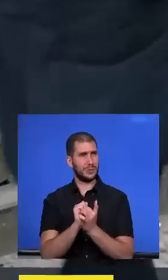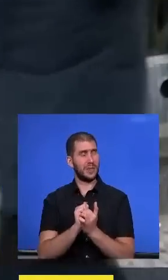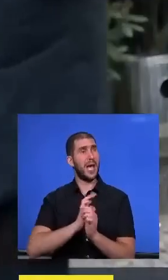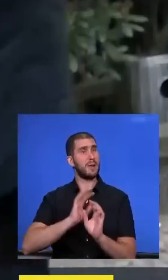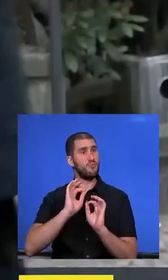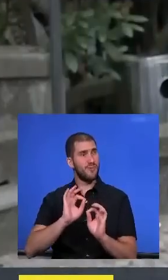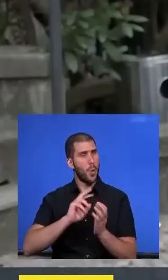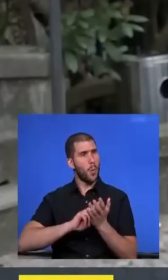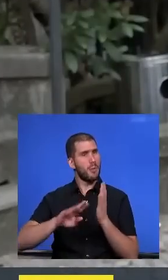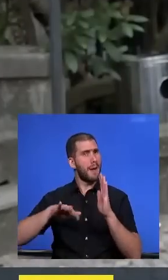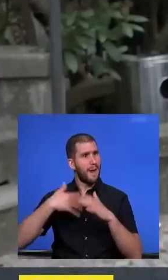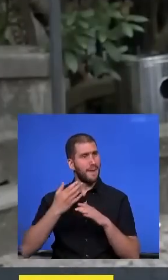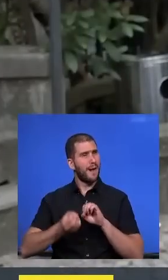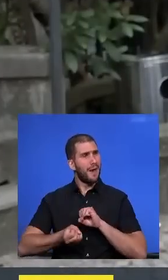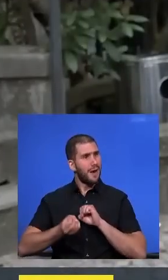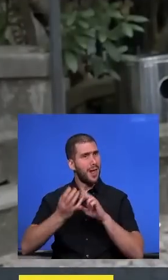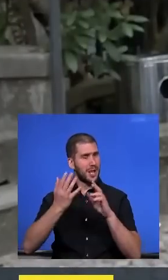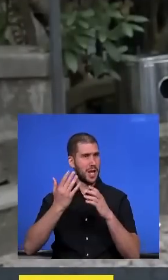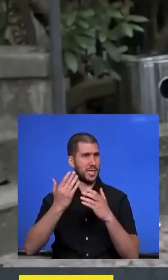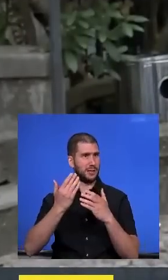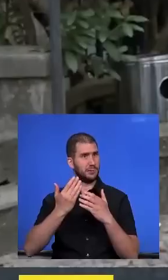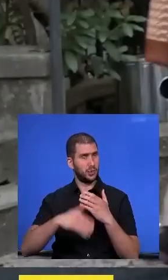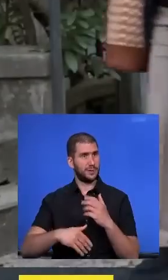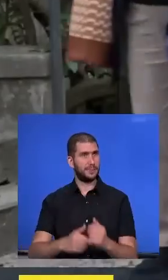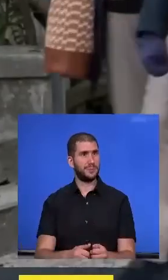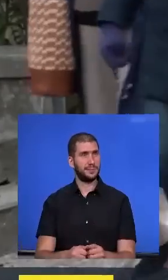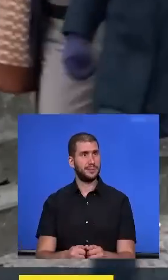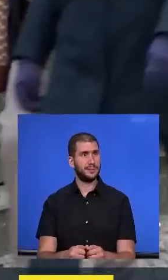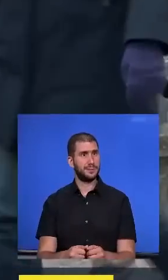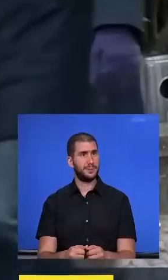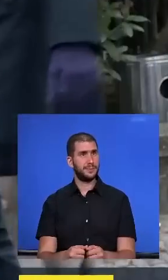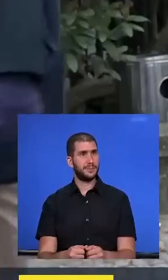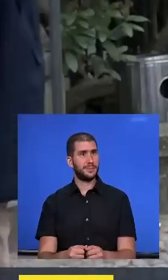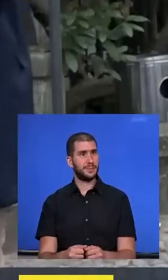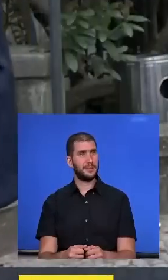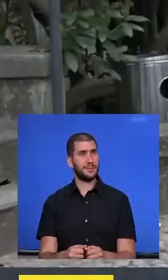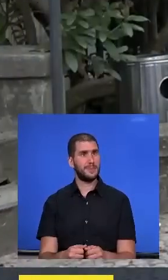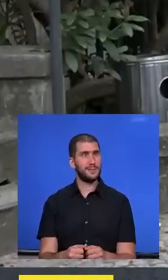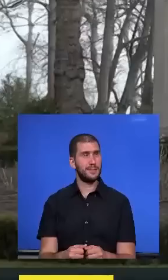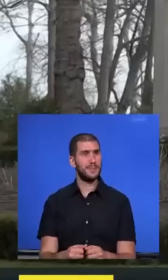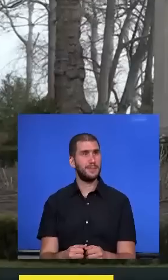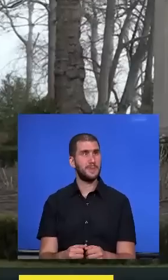בשביל חודשיים אחר כך לגרש אותם סופית.